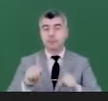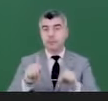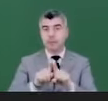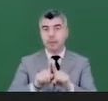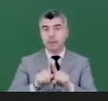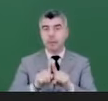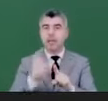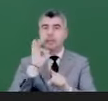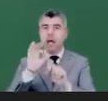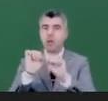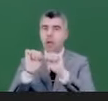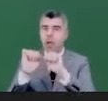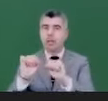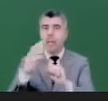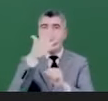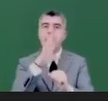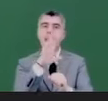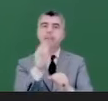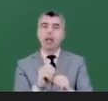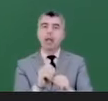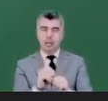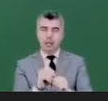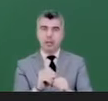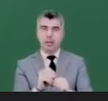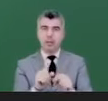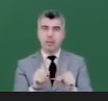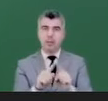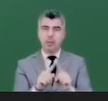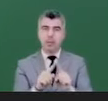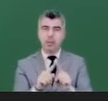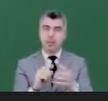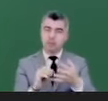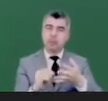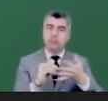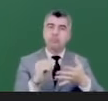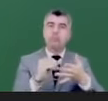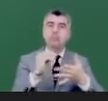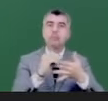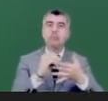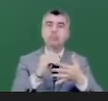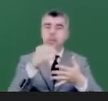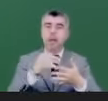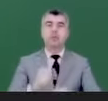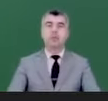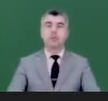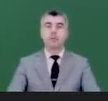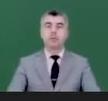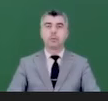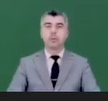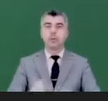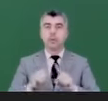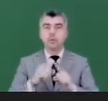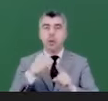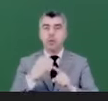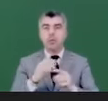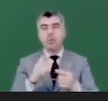بلادنا في القاره الافريقيه احنا في مراتبه جد جد جد متقدمه ال ماتن